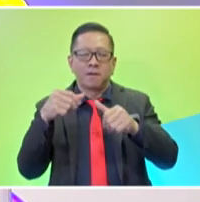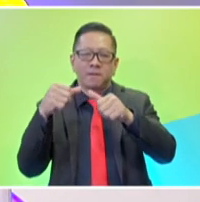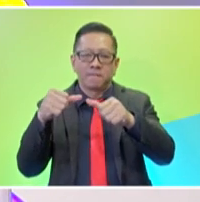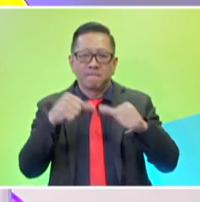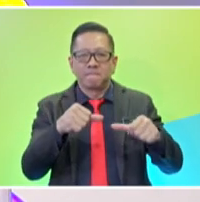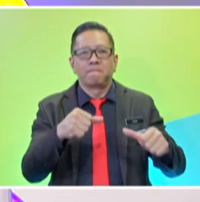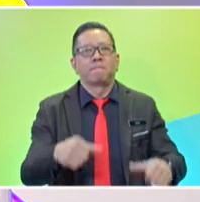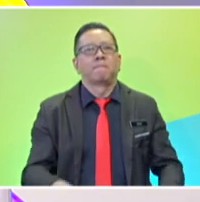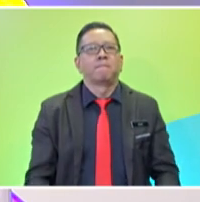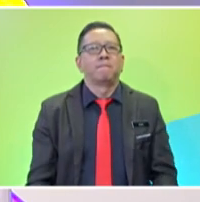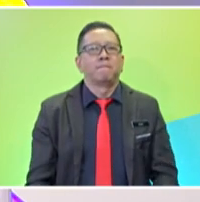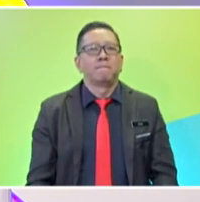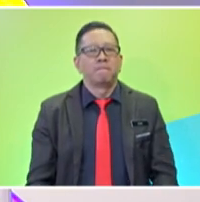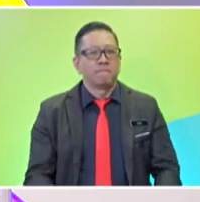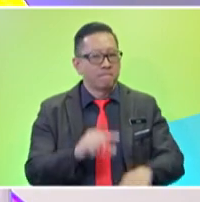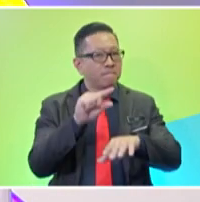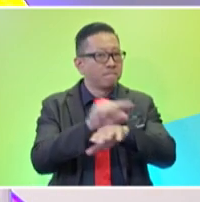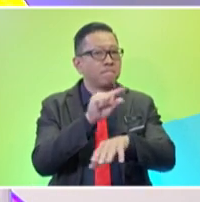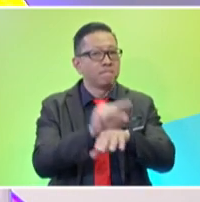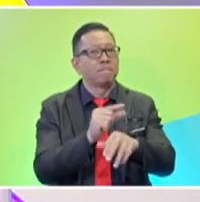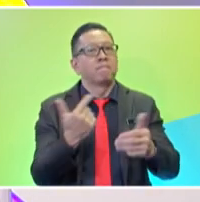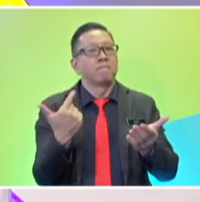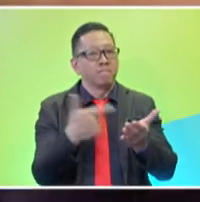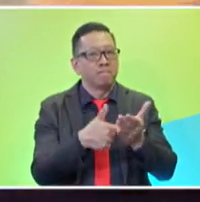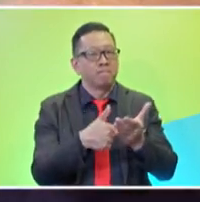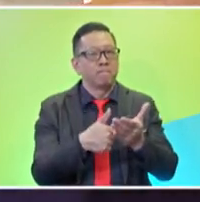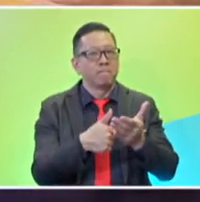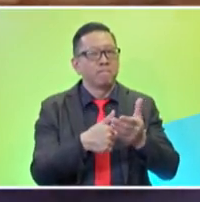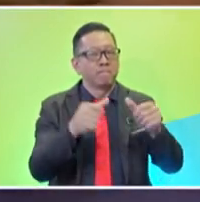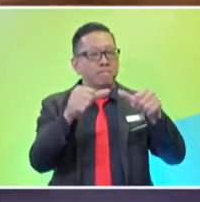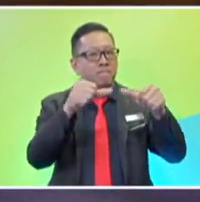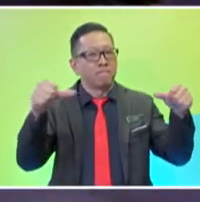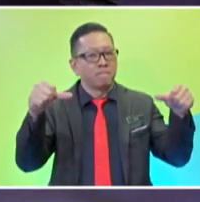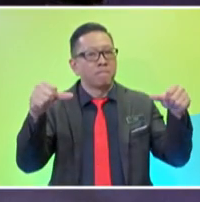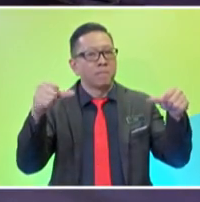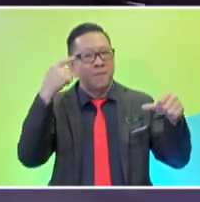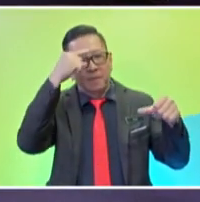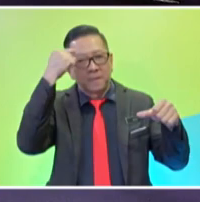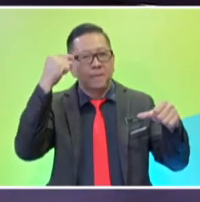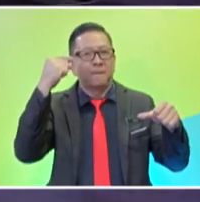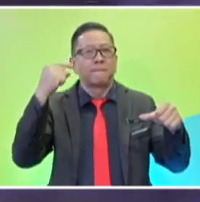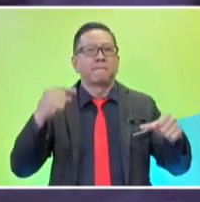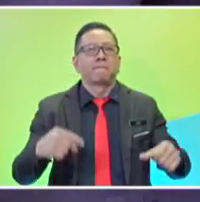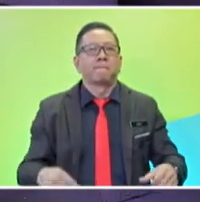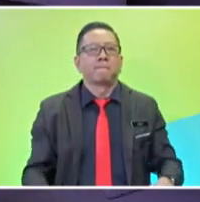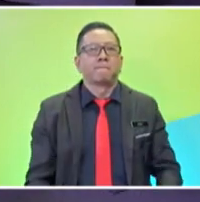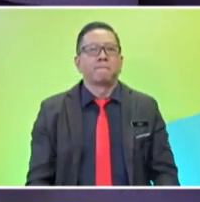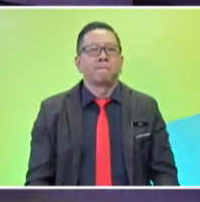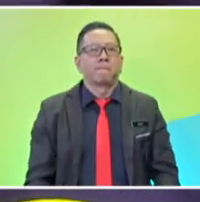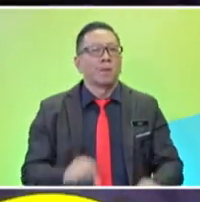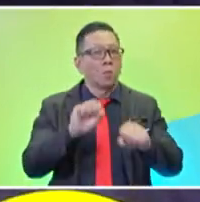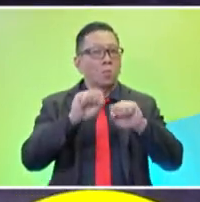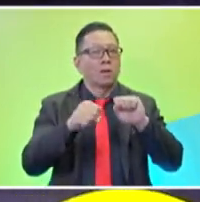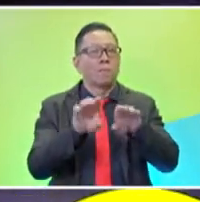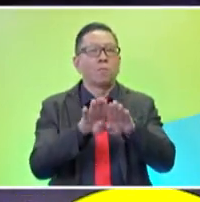dan disini saya gunakan pita perekat yang kita Adon tadi supaya kita